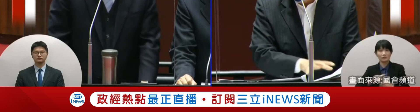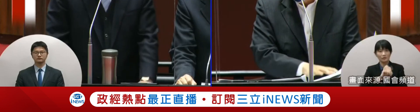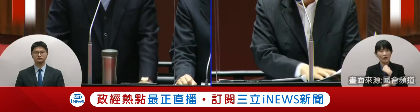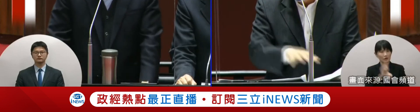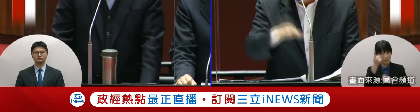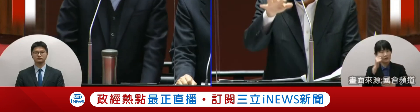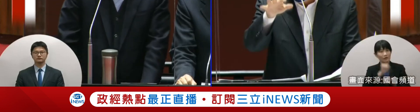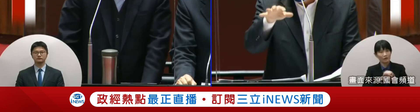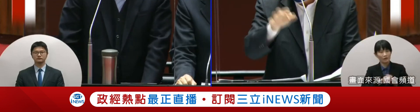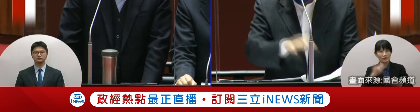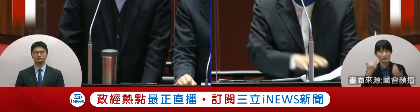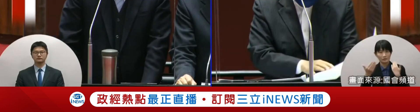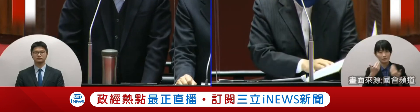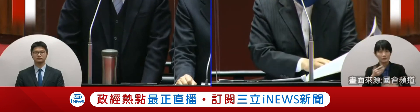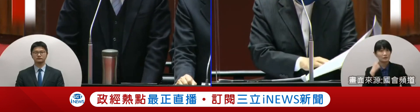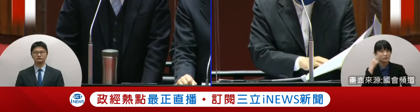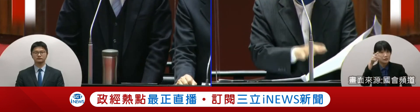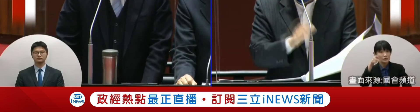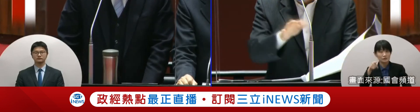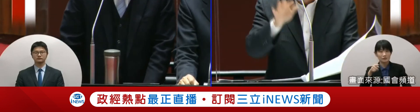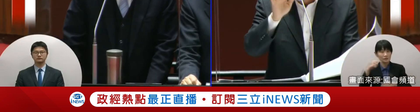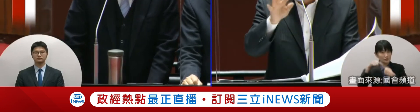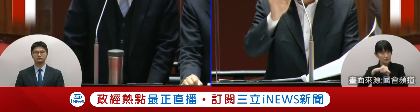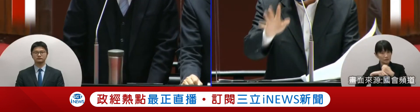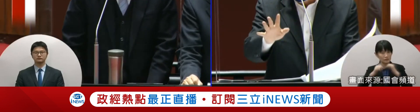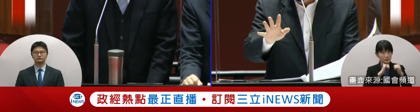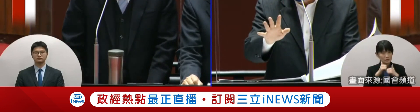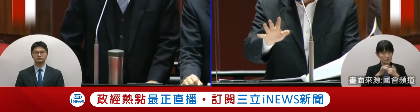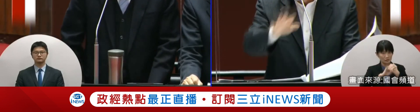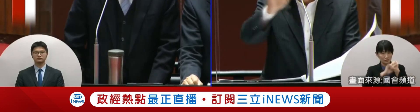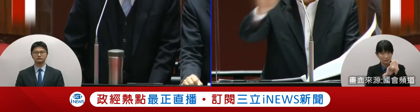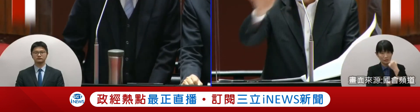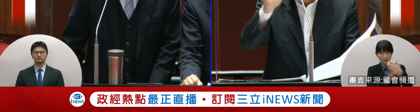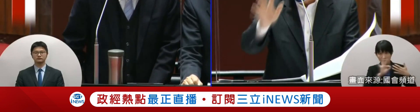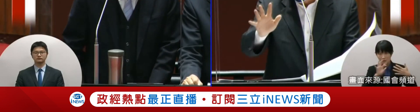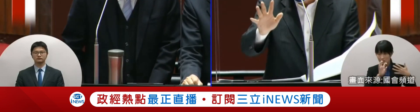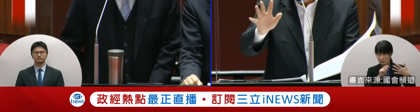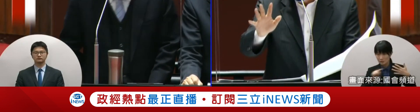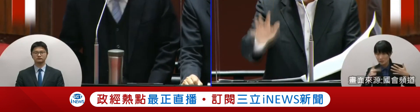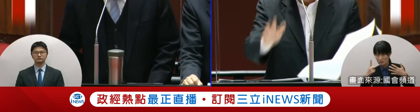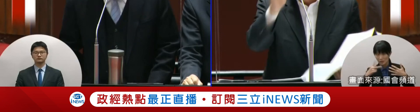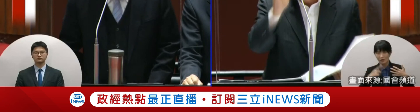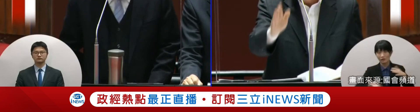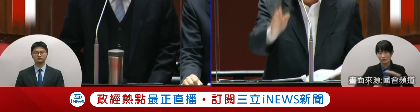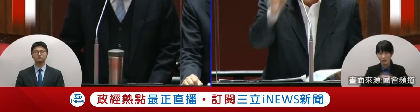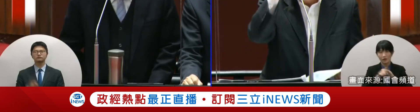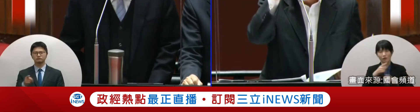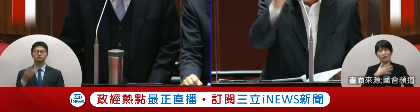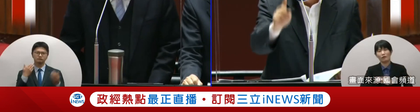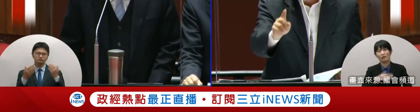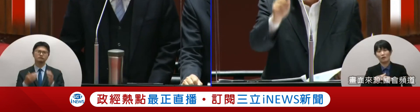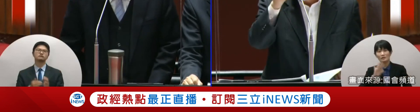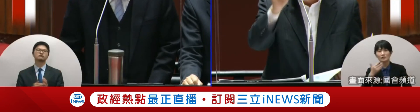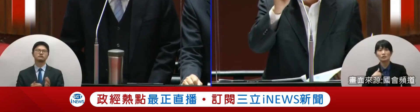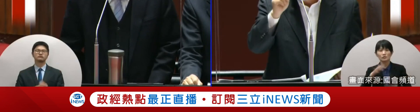认为这个研究院在台湾设是违反第42条？我都清清楚楚。然后我问你的是，